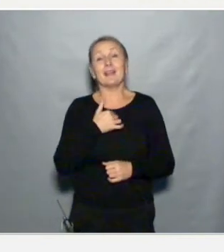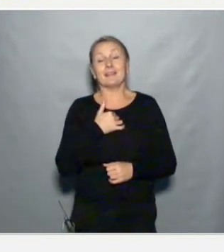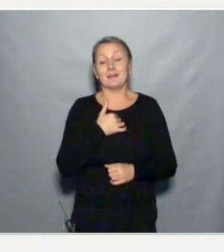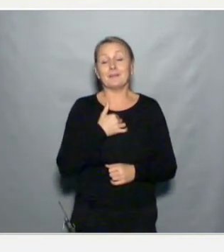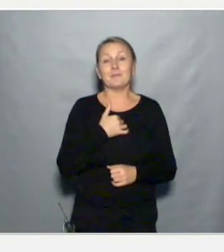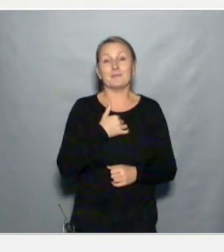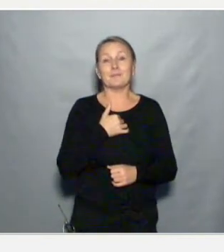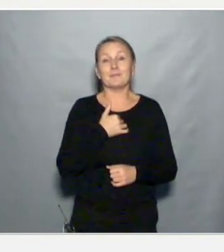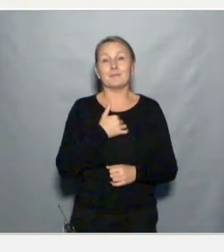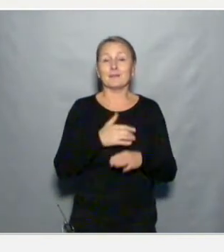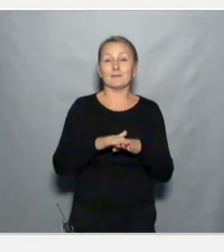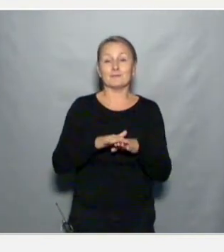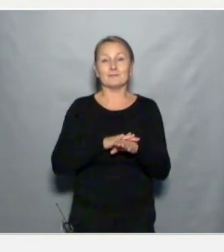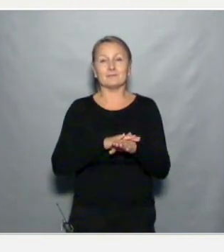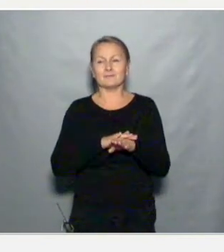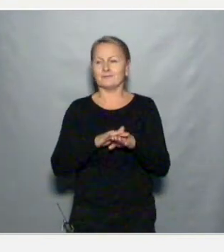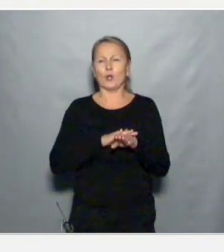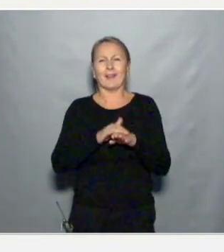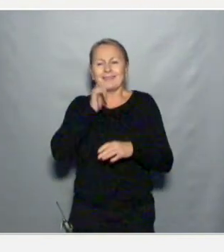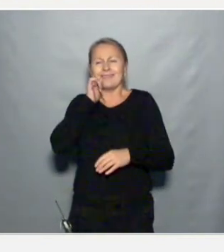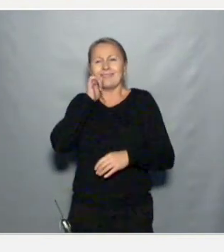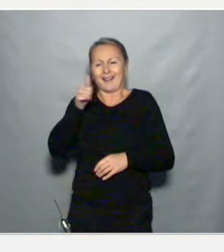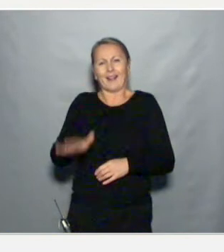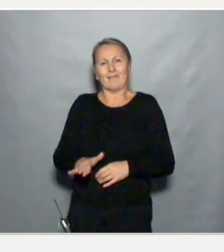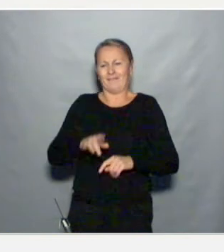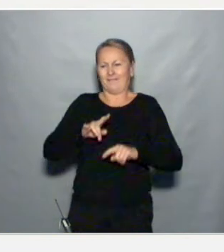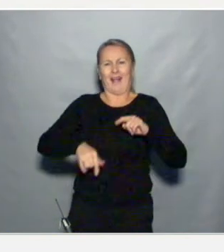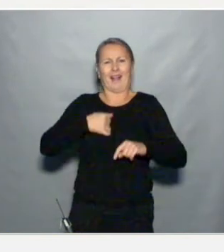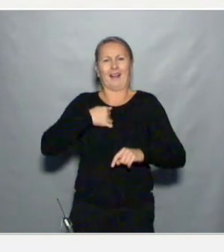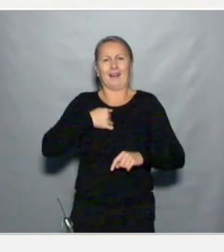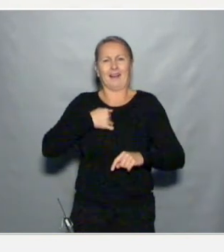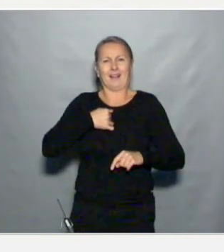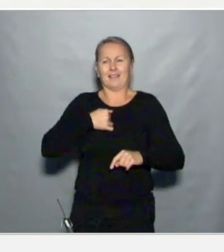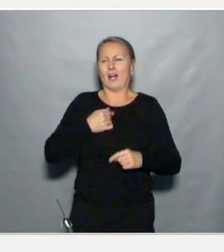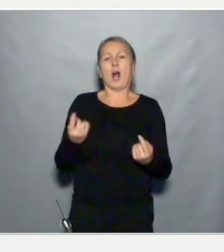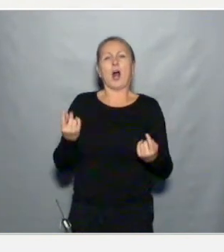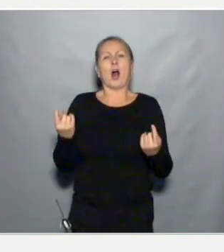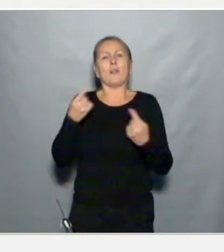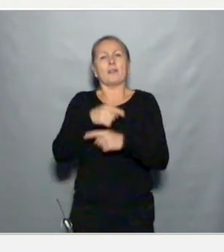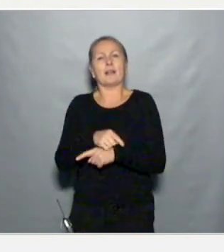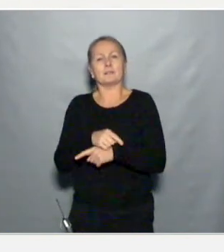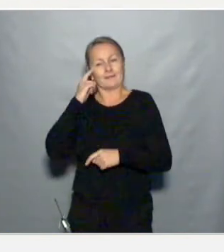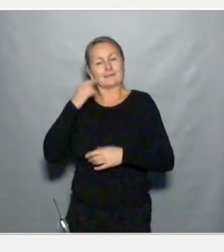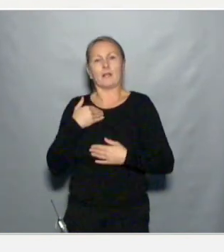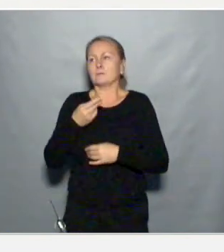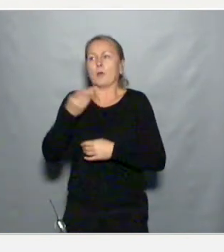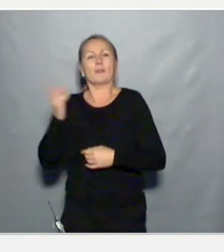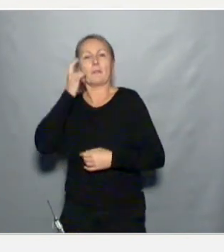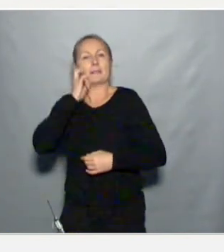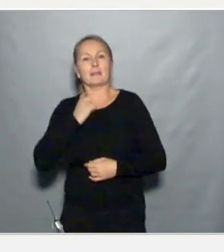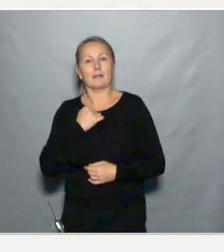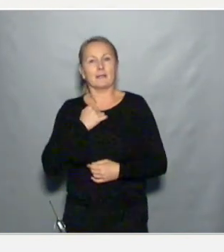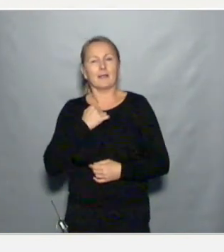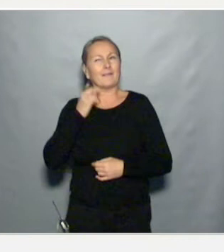Jag kände mig tidigt fel, annorlunda, och har alltid vetat att jag inte är som alla andra människor. Jag har inte